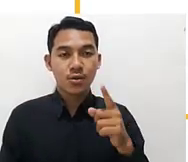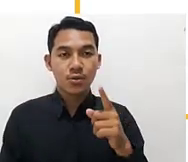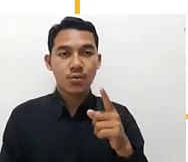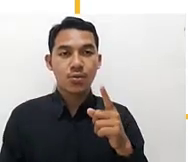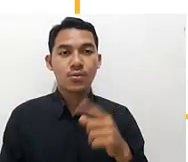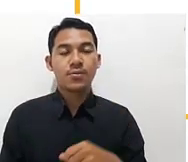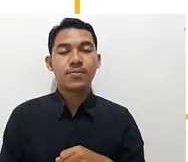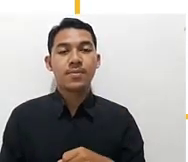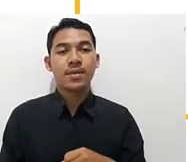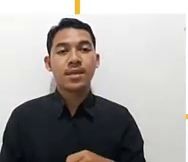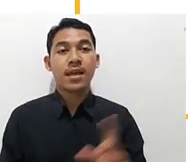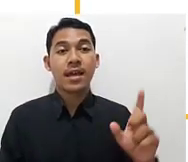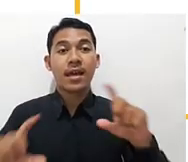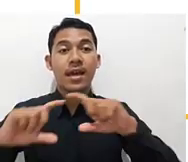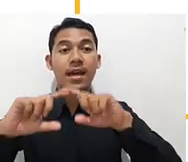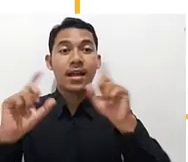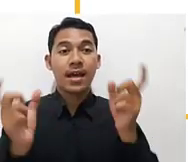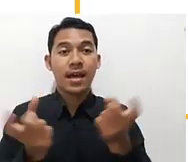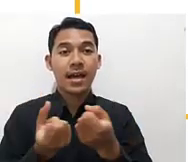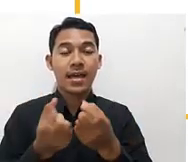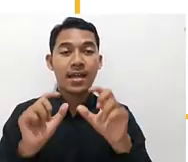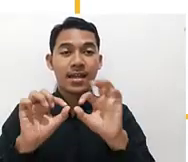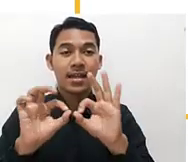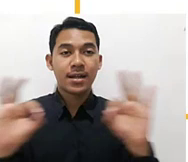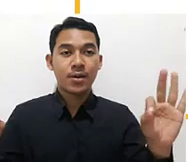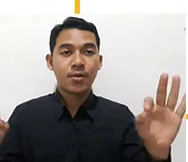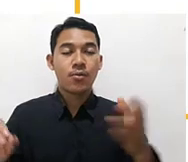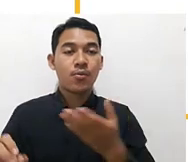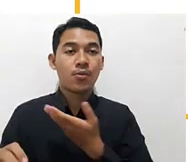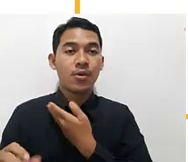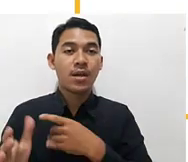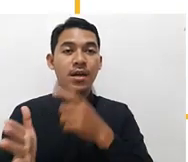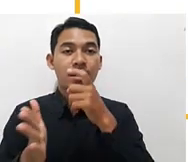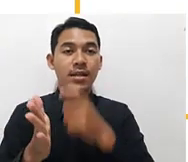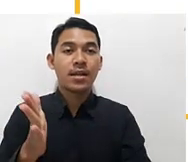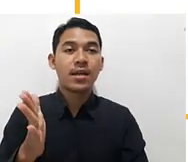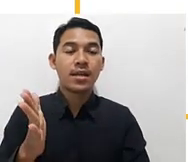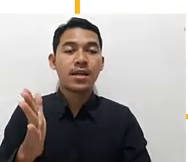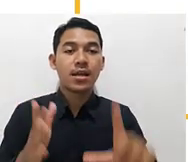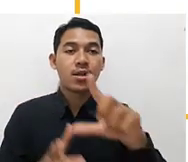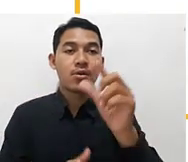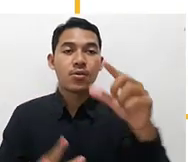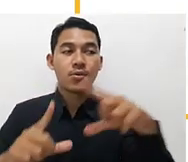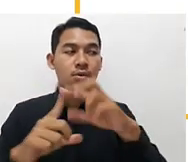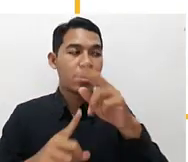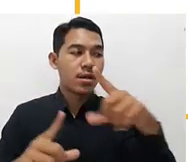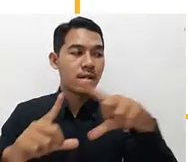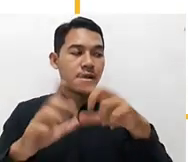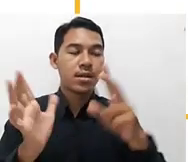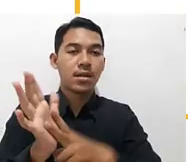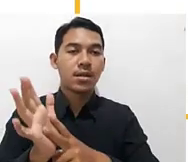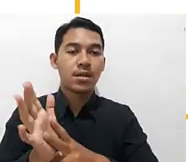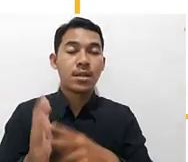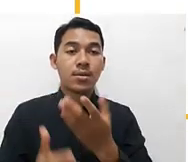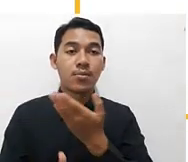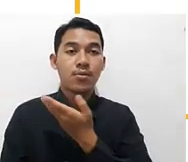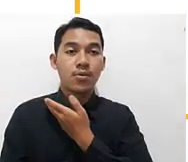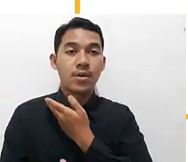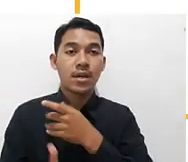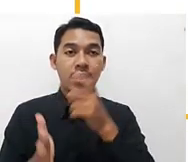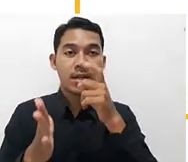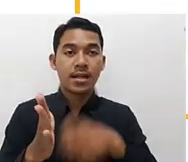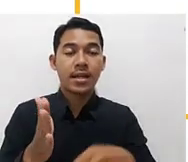itu rangkaian yang dia tuh punya nilai keluaran, tapi tidak hanya bergantung dari nilai input saat ini, tetapi juga dari nilai input keluaran